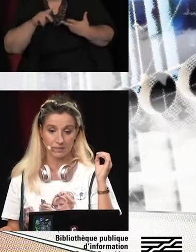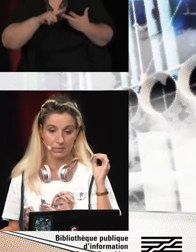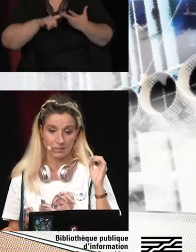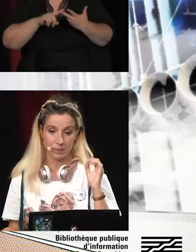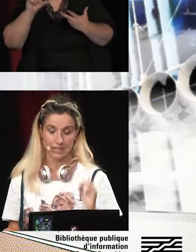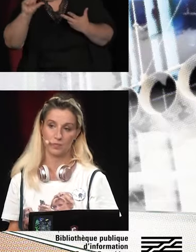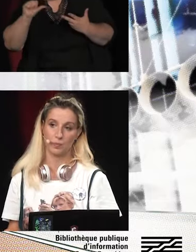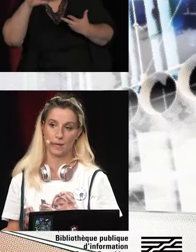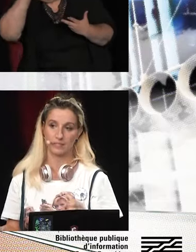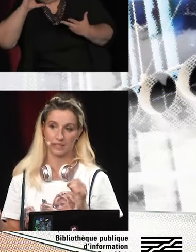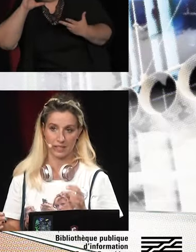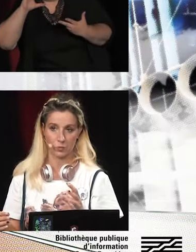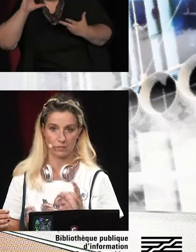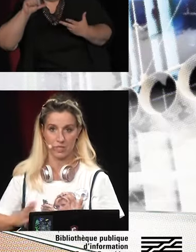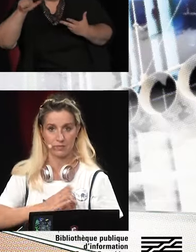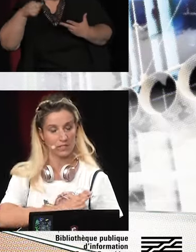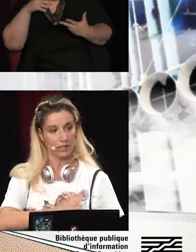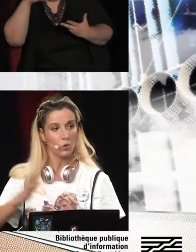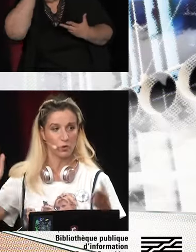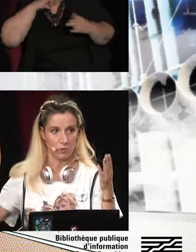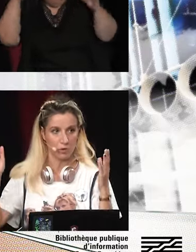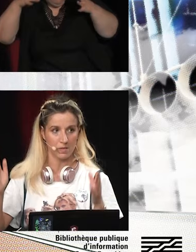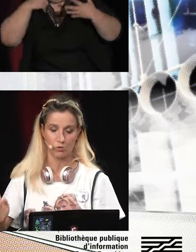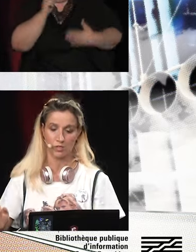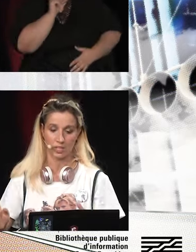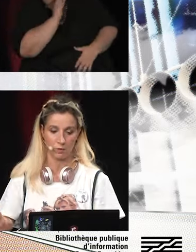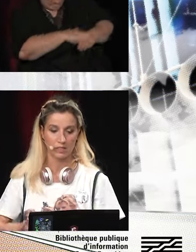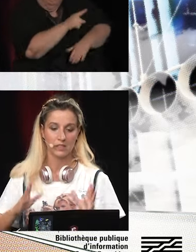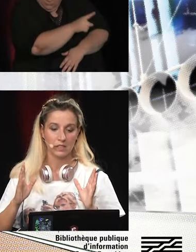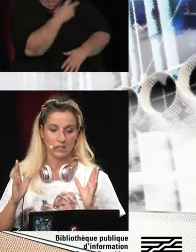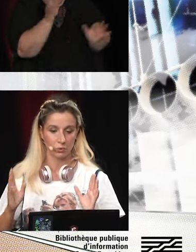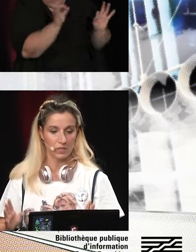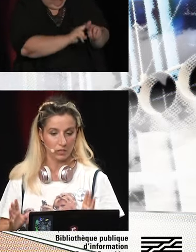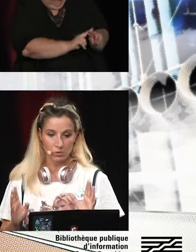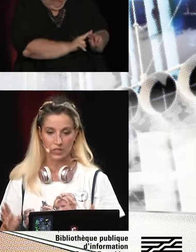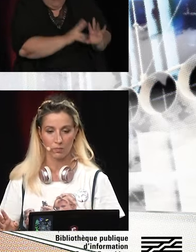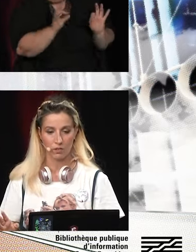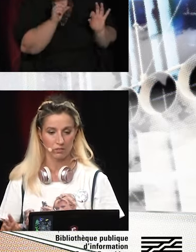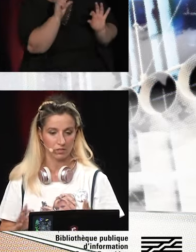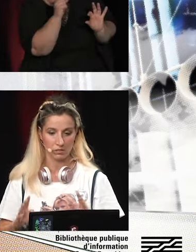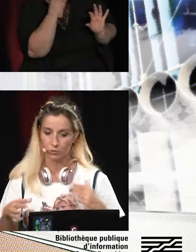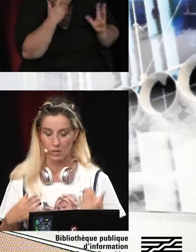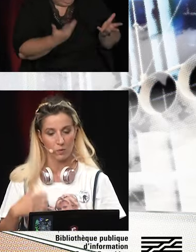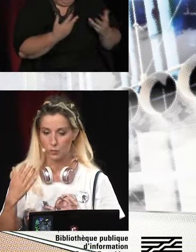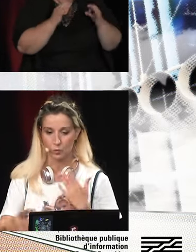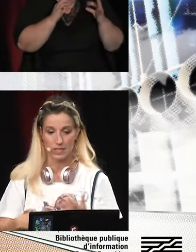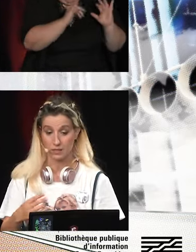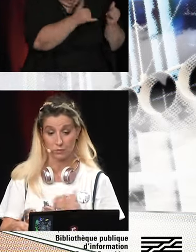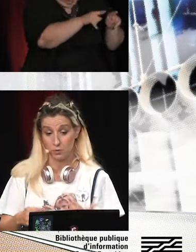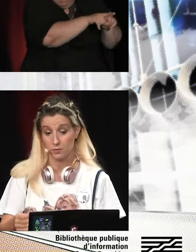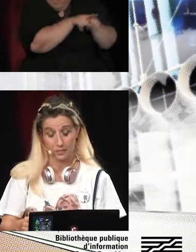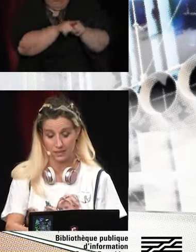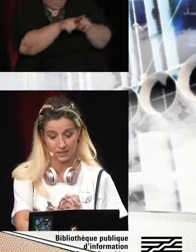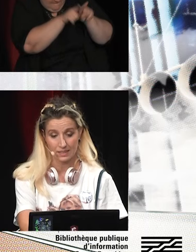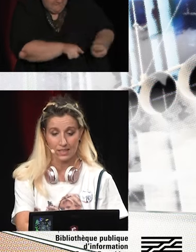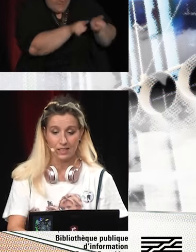n'y a presque pas d'aléatoire. Vous avez rigoureusement le même jeu à chaque fois. Donc c'est uniquement de la mémoire musculaire et le